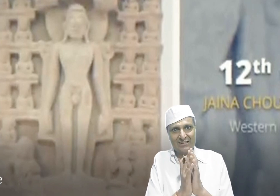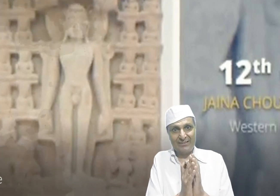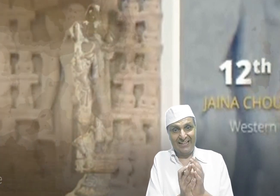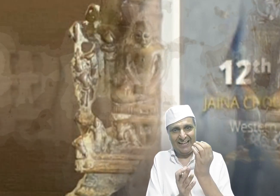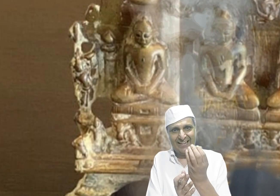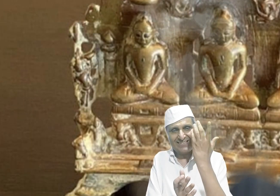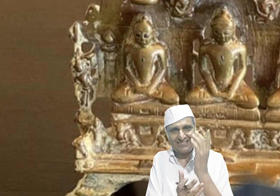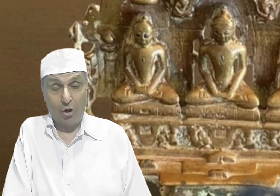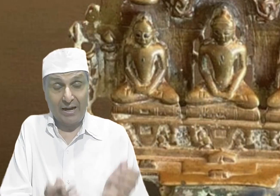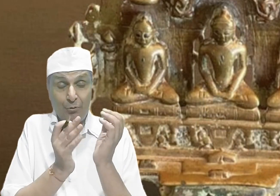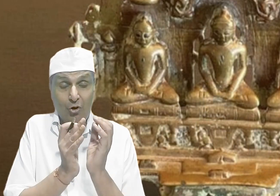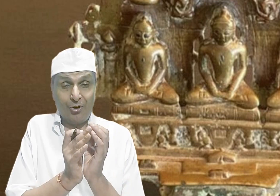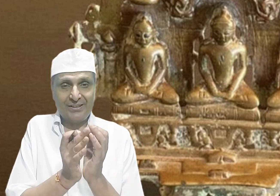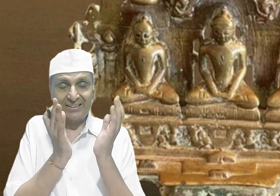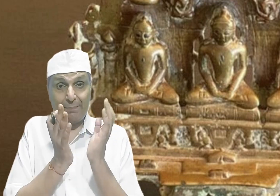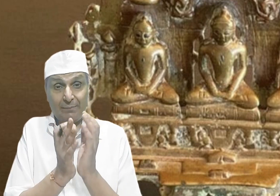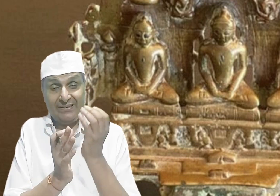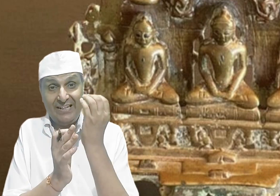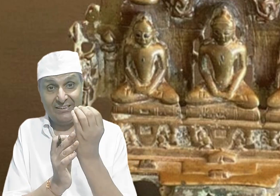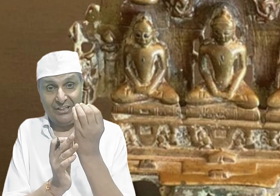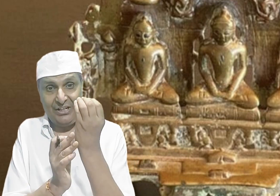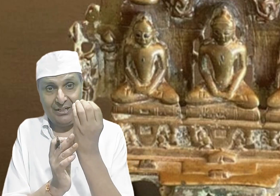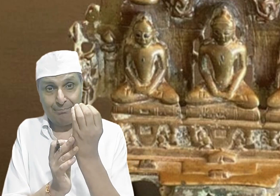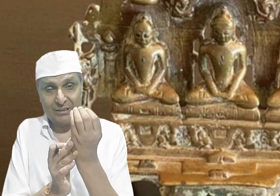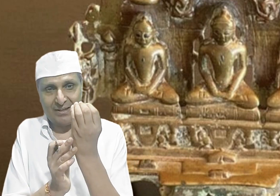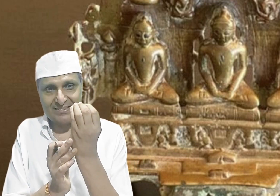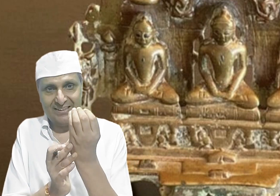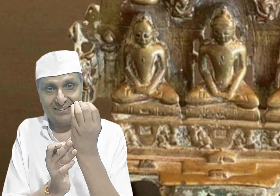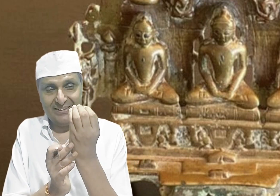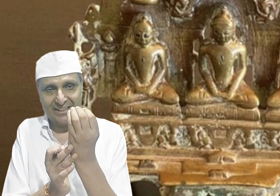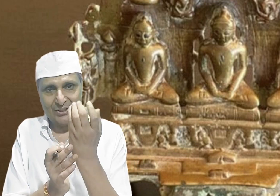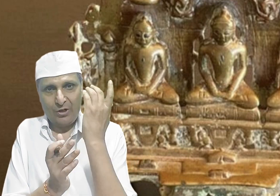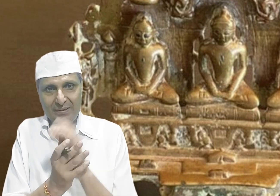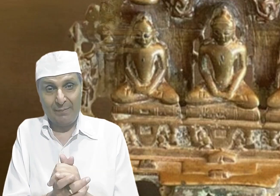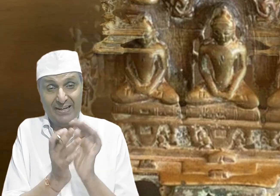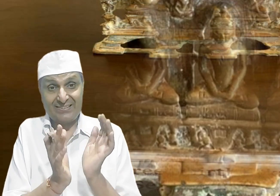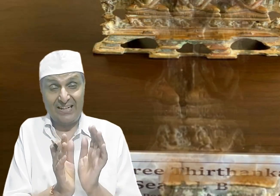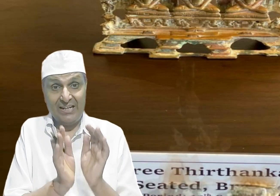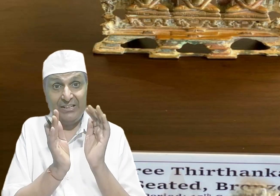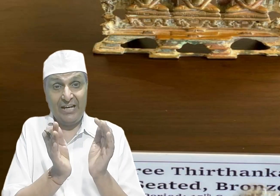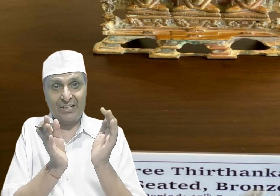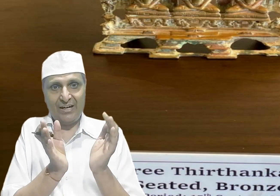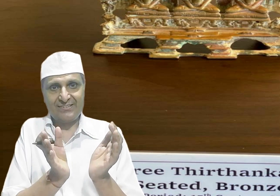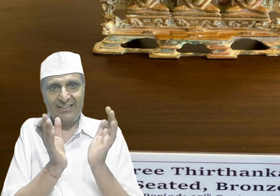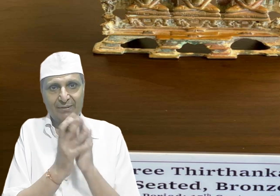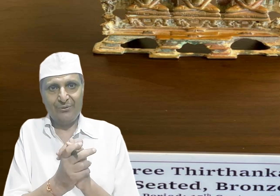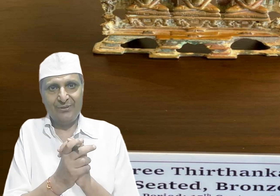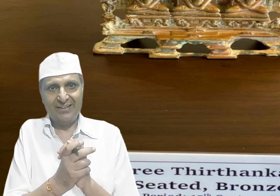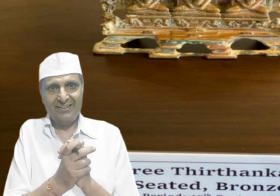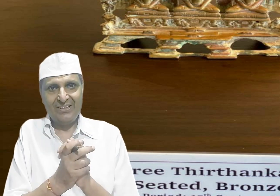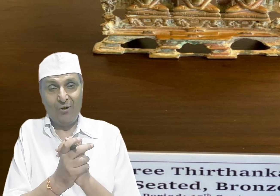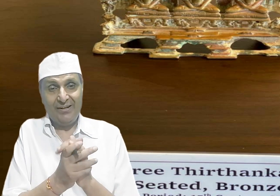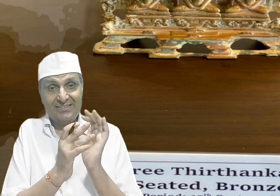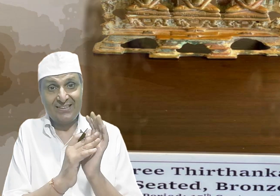अलग तरह से बनती है खासतौर आपको और दिखा दे प्रधान देखिए तीन पद्मासन तीर्थंकरों की प्रतिमाएं एक साथ यह का शीत